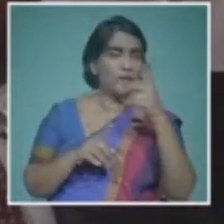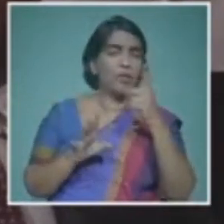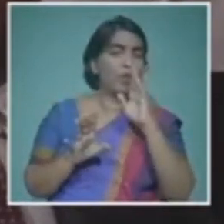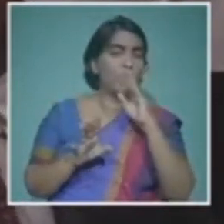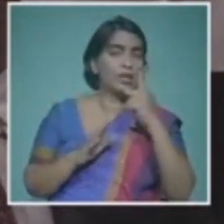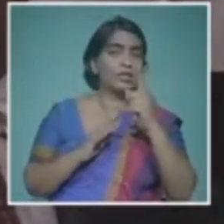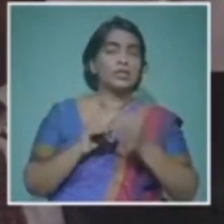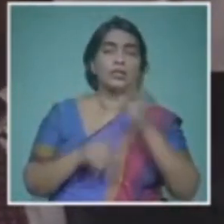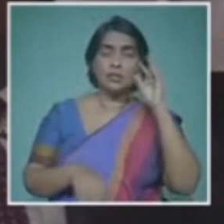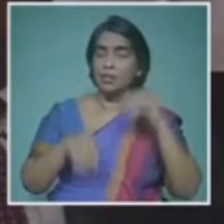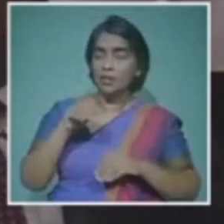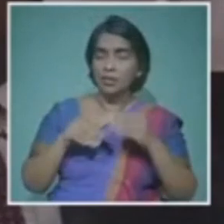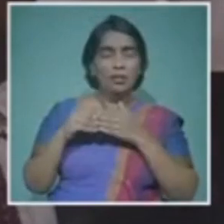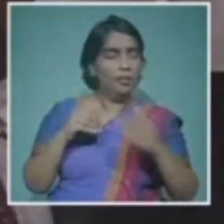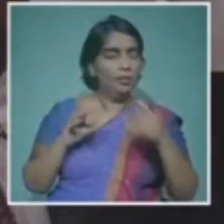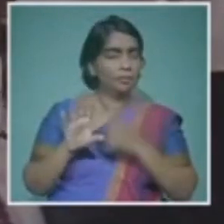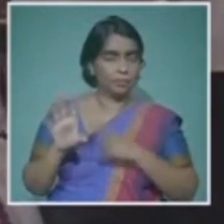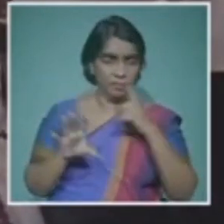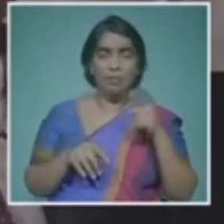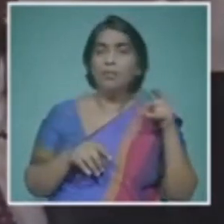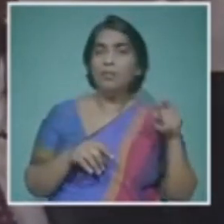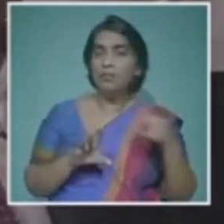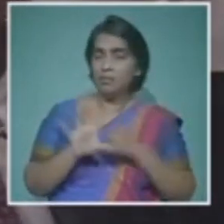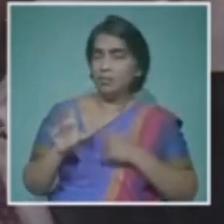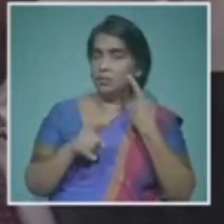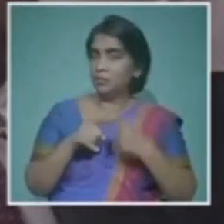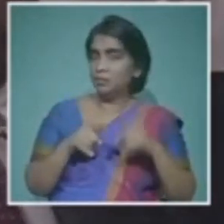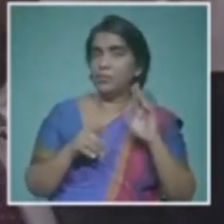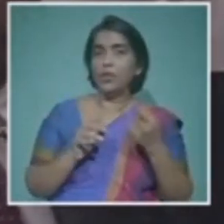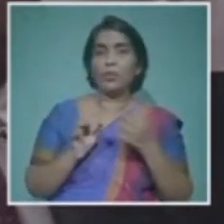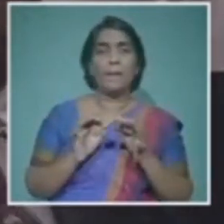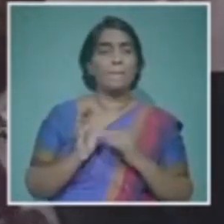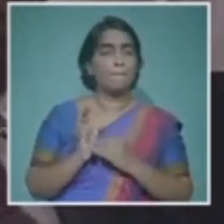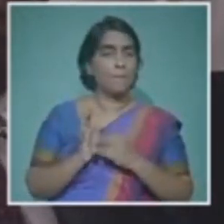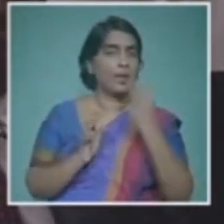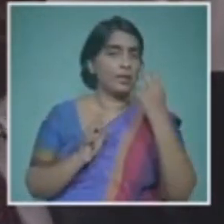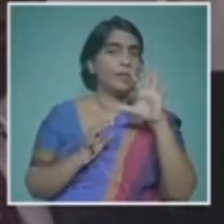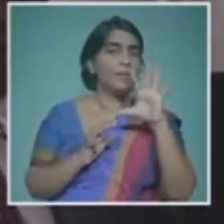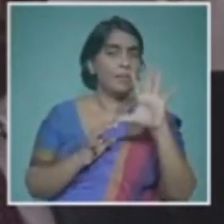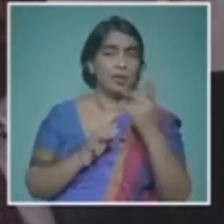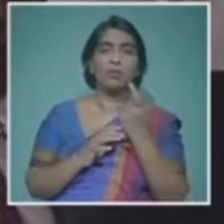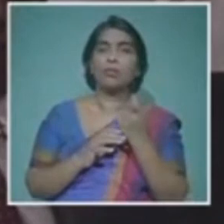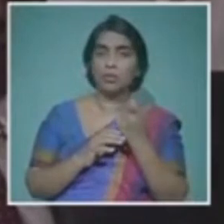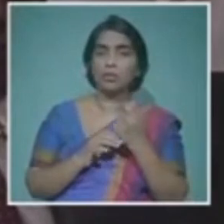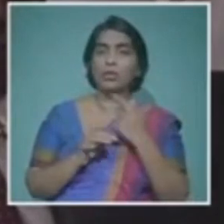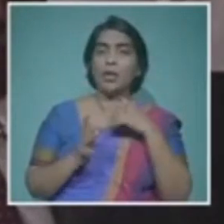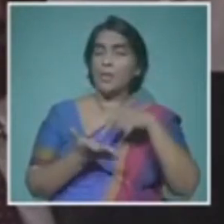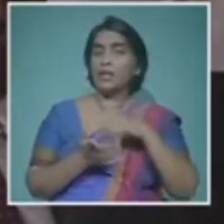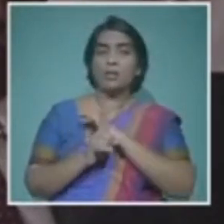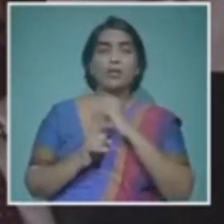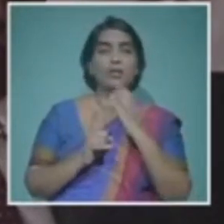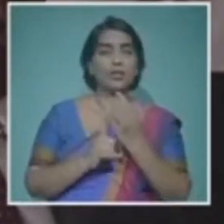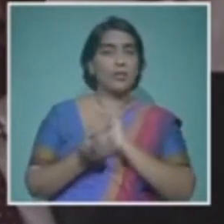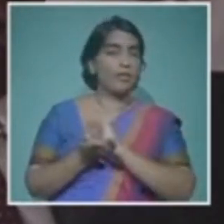කියන්නේ ජනාධිපතිවරණය පැවැත්වෙච්ච අවුරුද්ද ඒ වසර තුළ පමණක් රුපියල් මිලියන 2005ක මුදලක් මැදම සංස්කෘතික